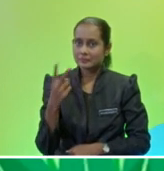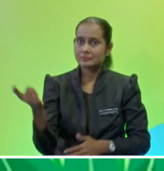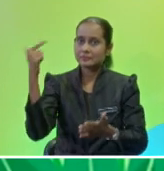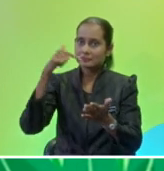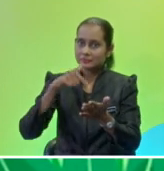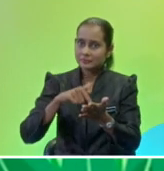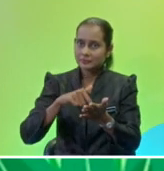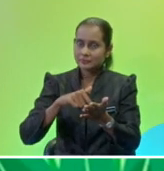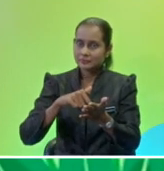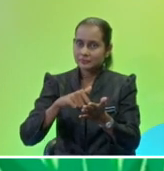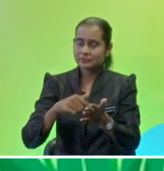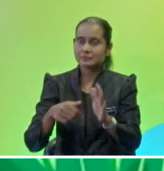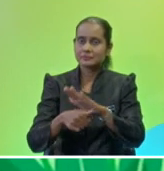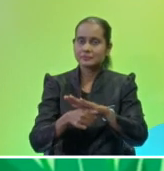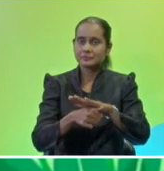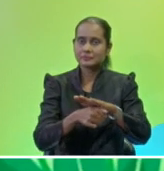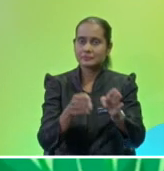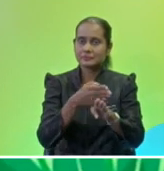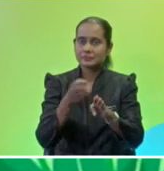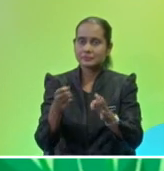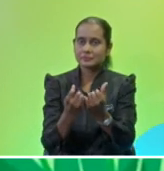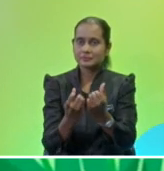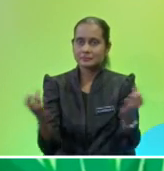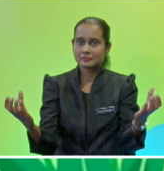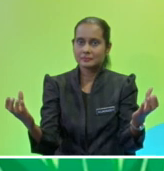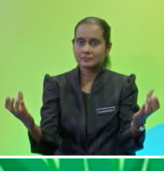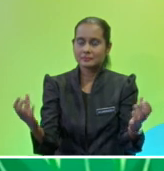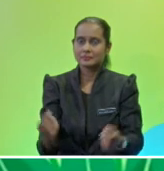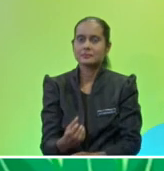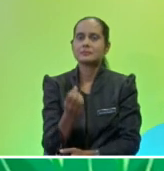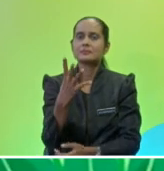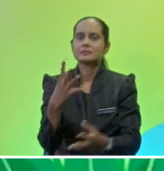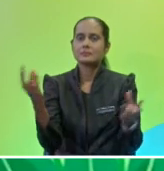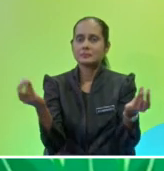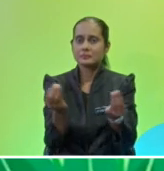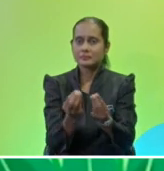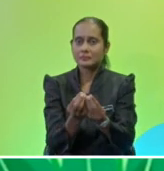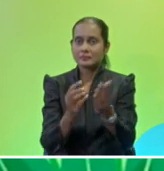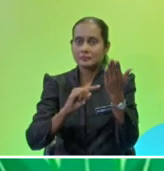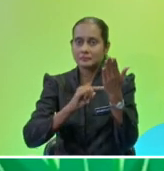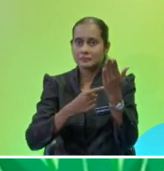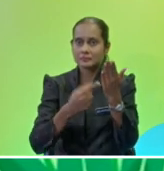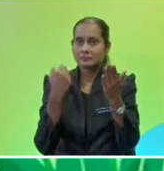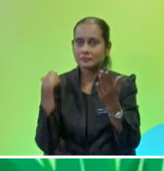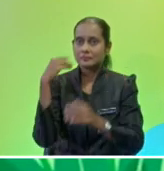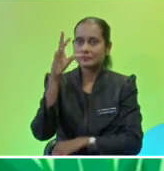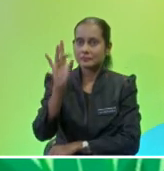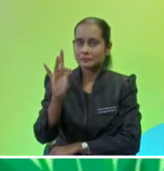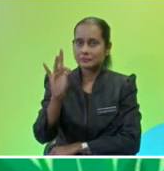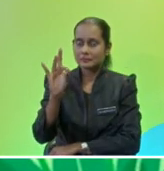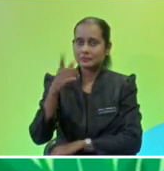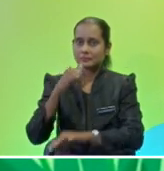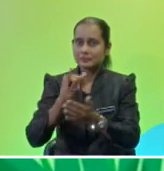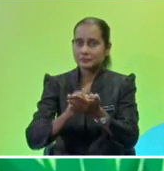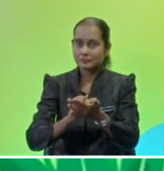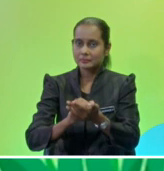tepi pari hem jadi berapa jumlah sibuk ku semuanya ada 8 kemudian Adik